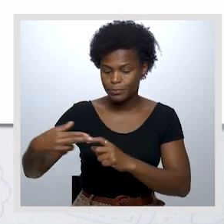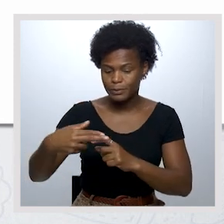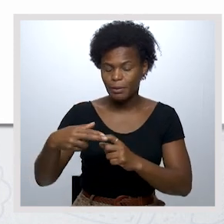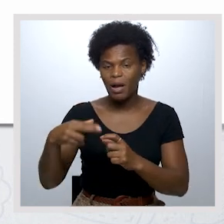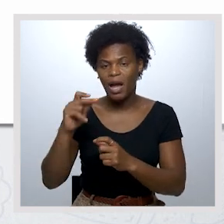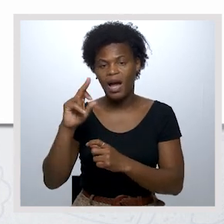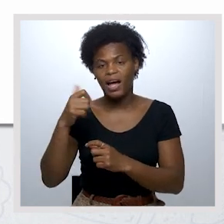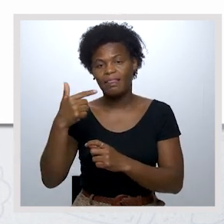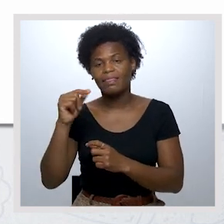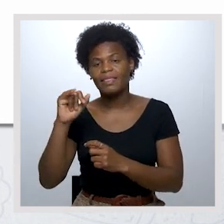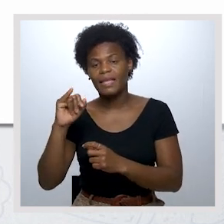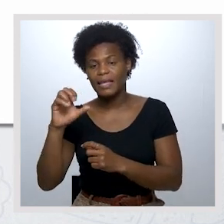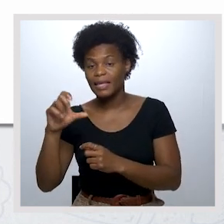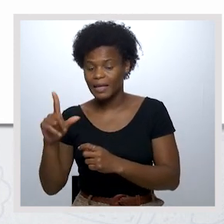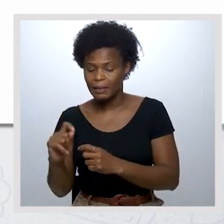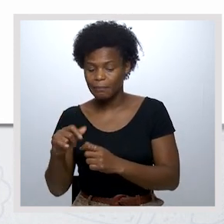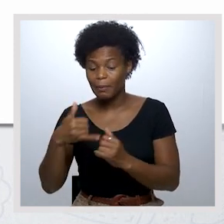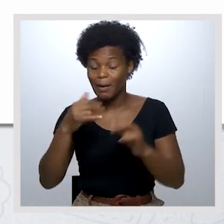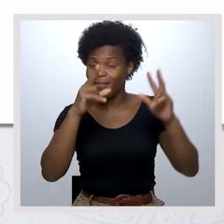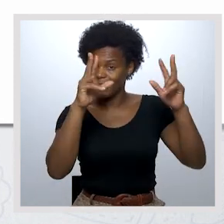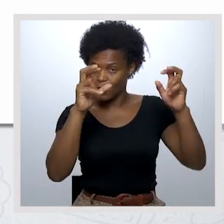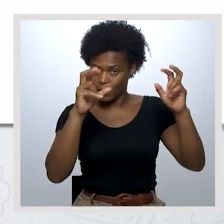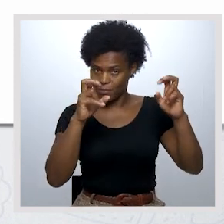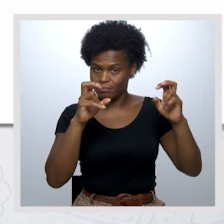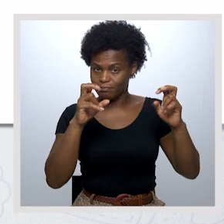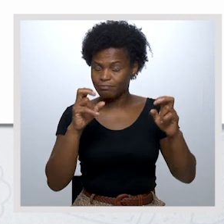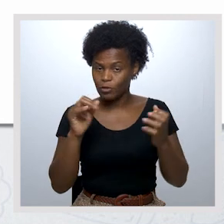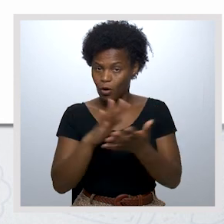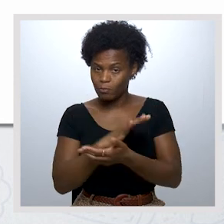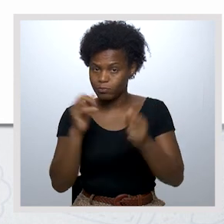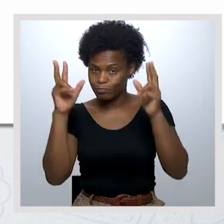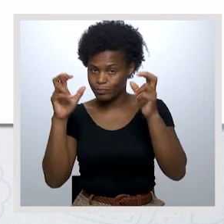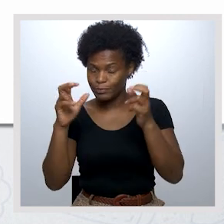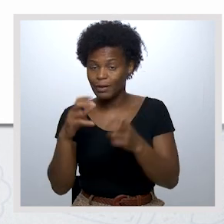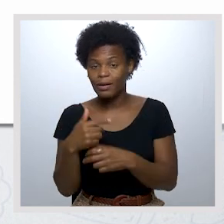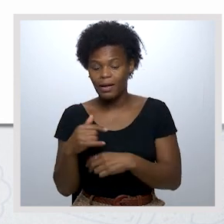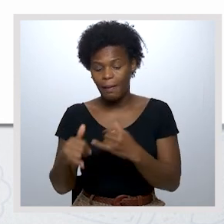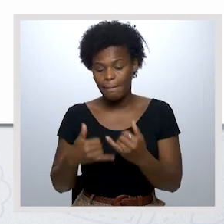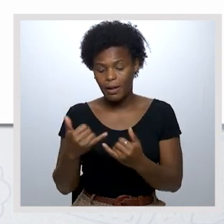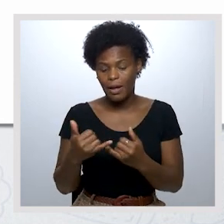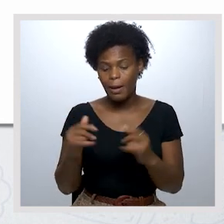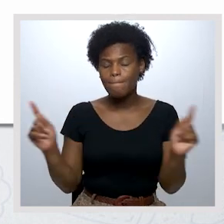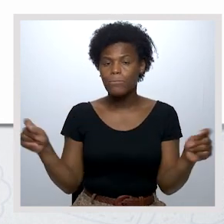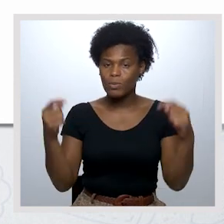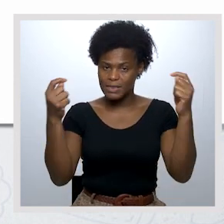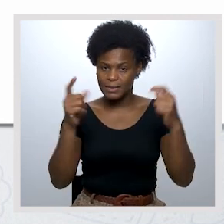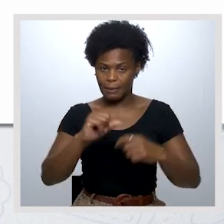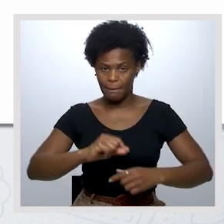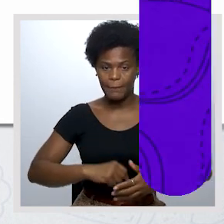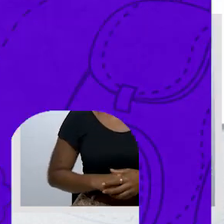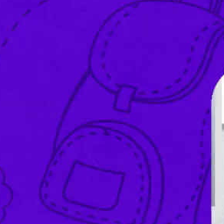le titre de l'article, puis une publicité.